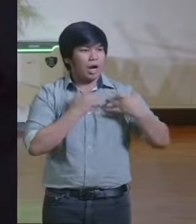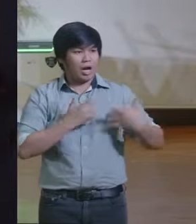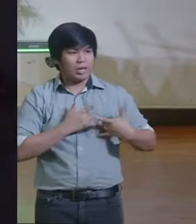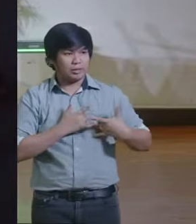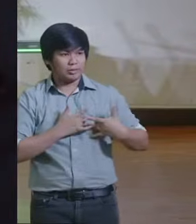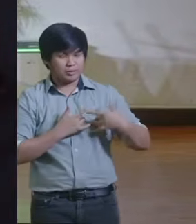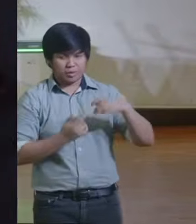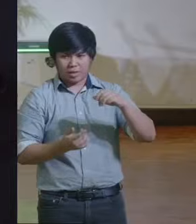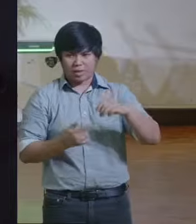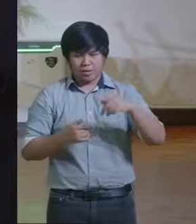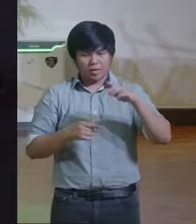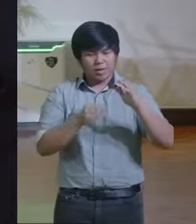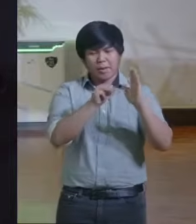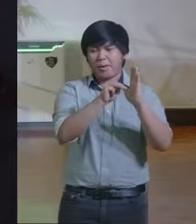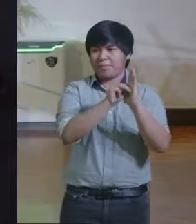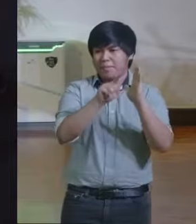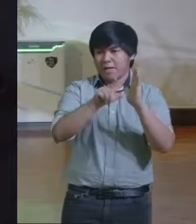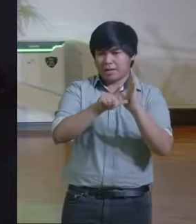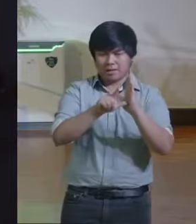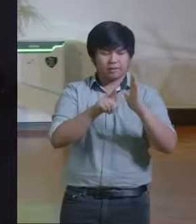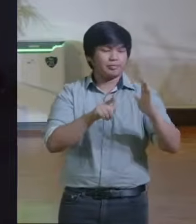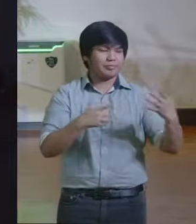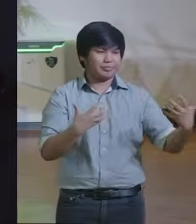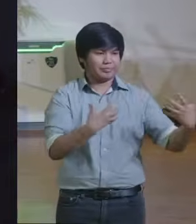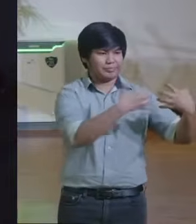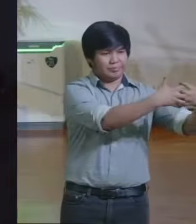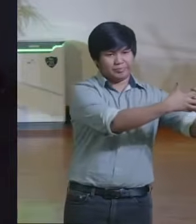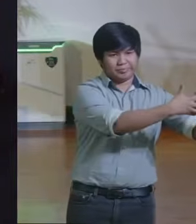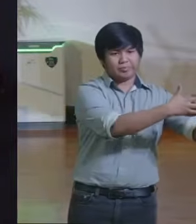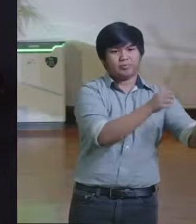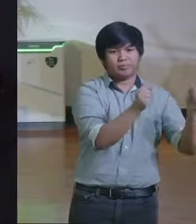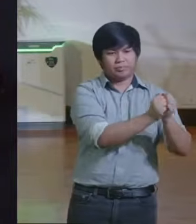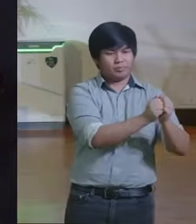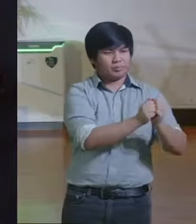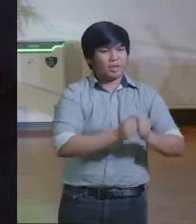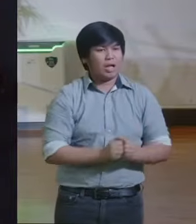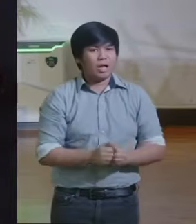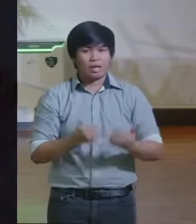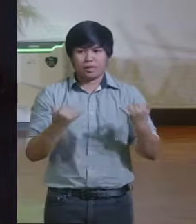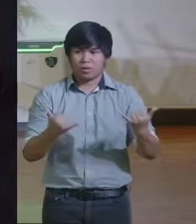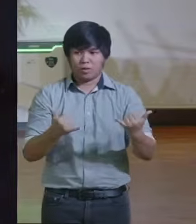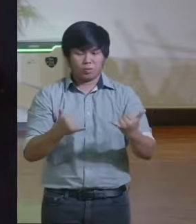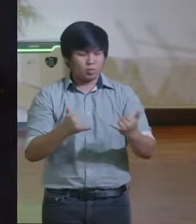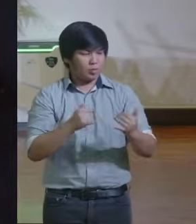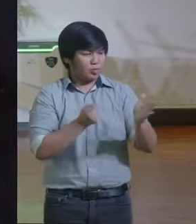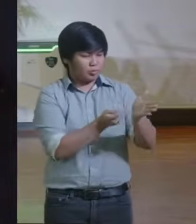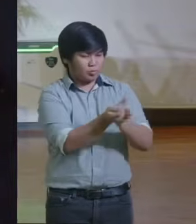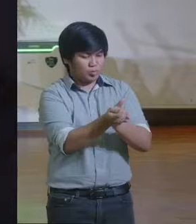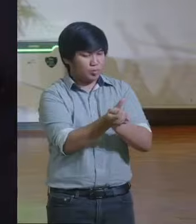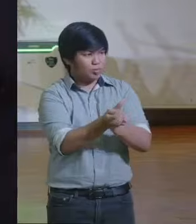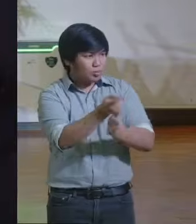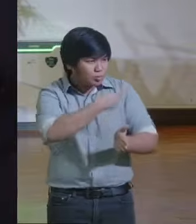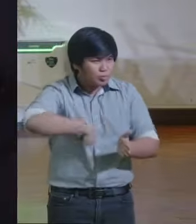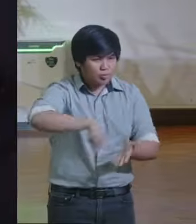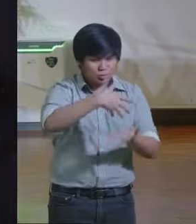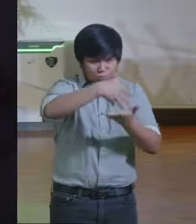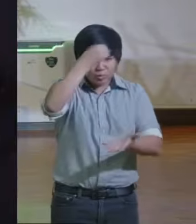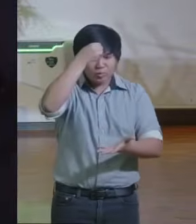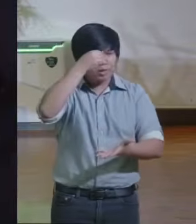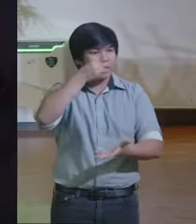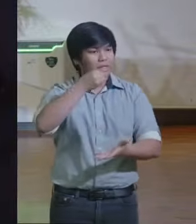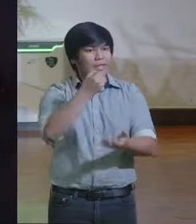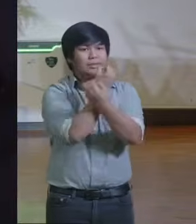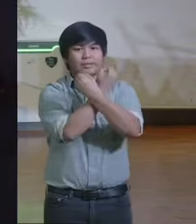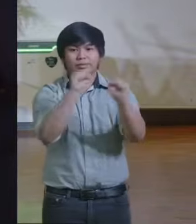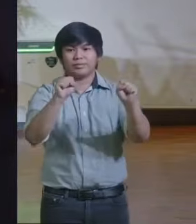At dito niya nakita sa una ang katotohanan na ang kaligtasan ay